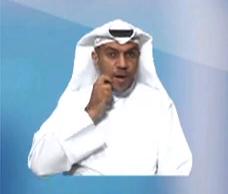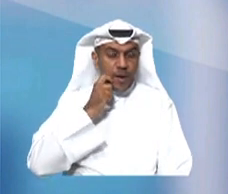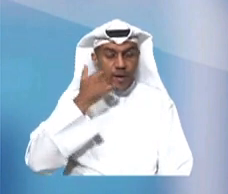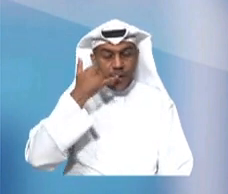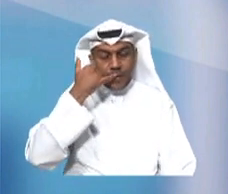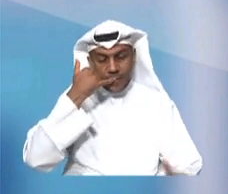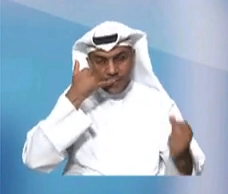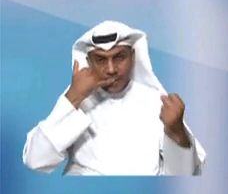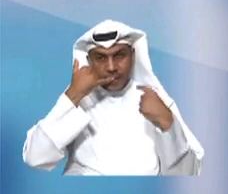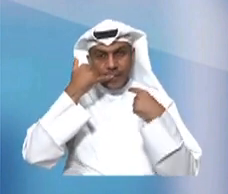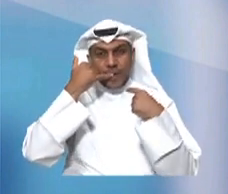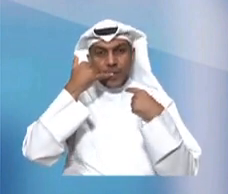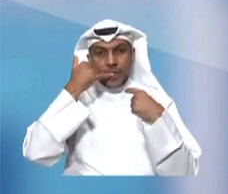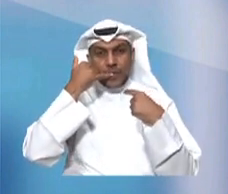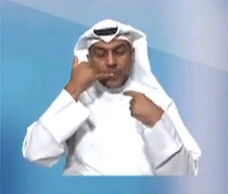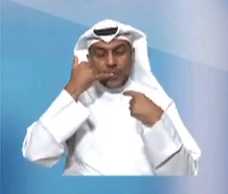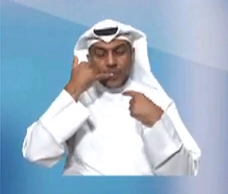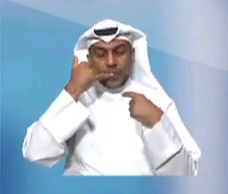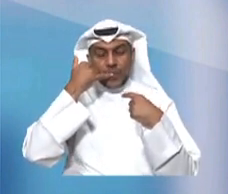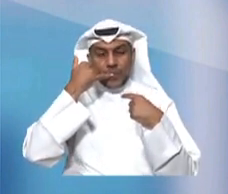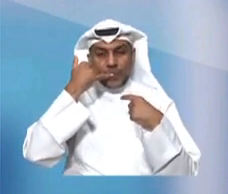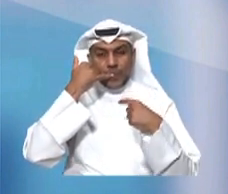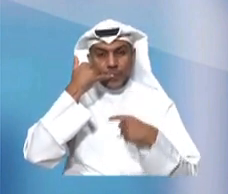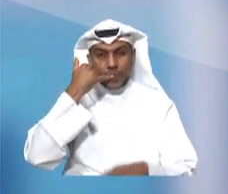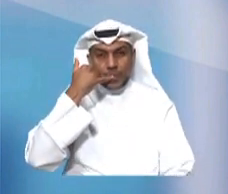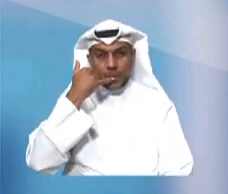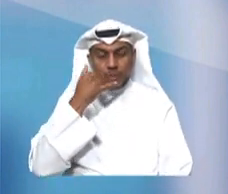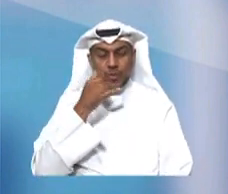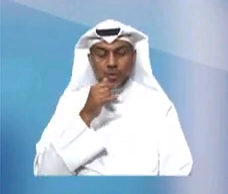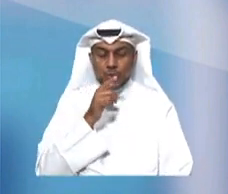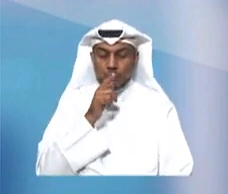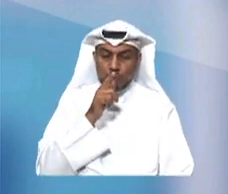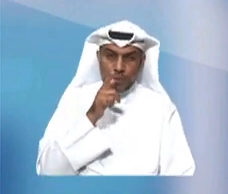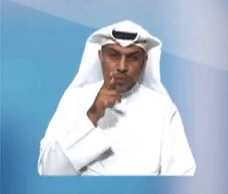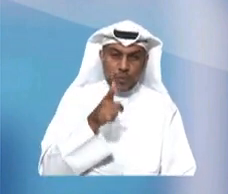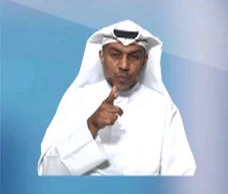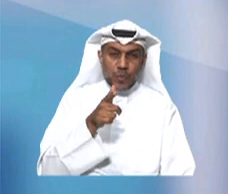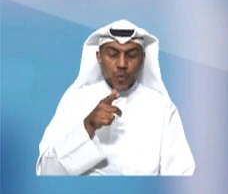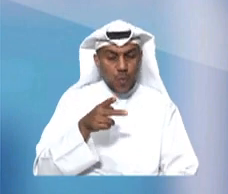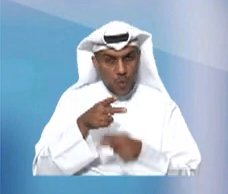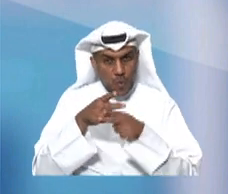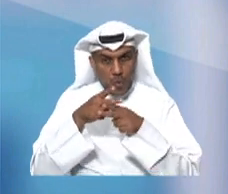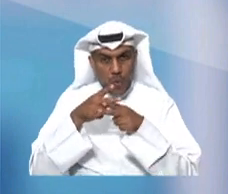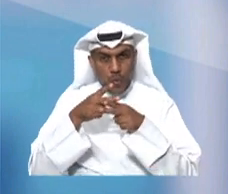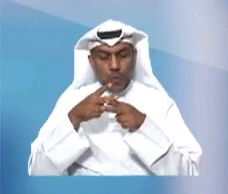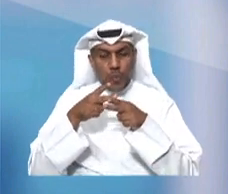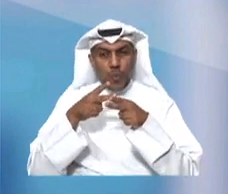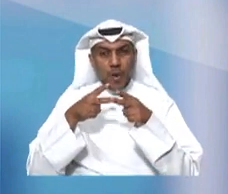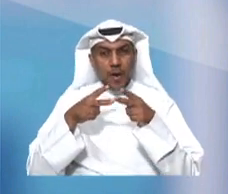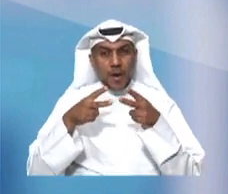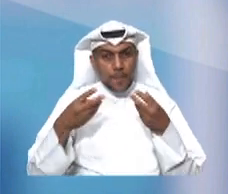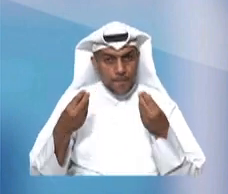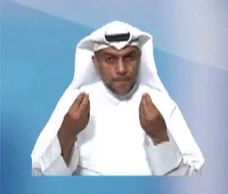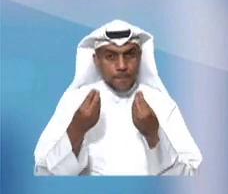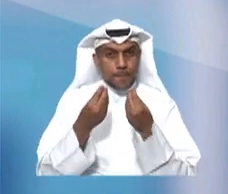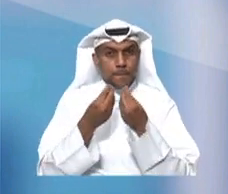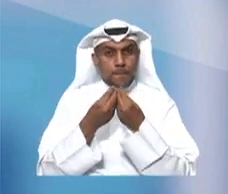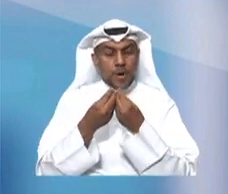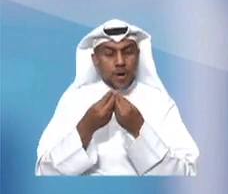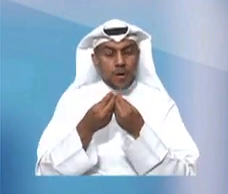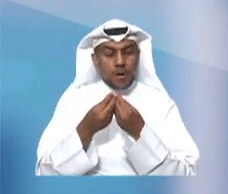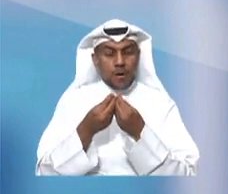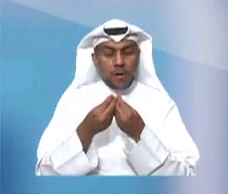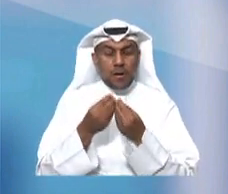الامارات العربيه المتحده الشقيقه اعرب سمو خلاله عن وقوف دوله الامارات العربيه المتحده الى جانب